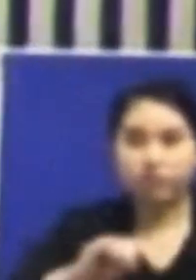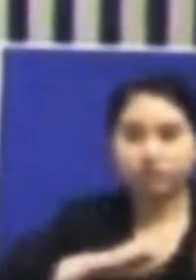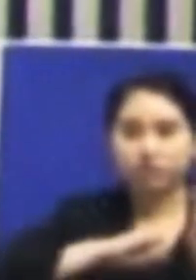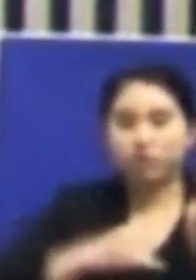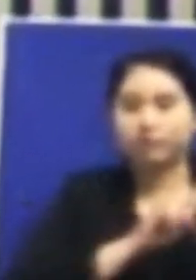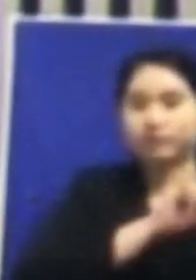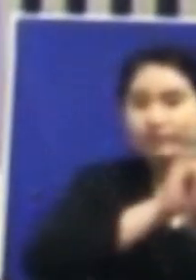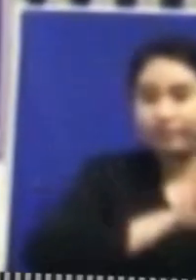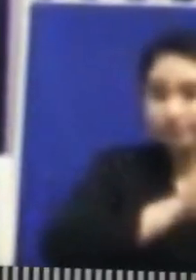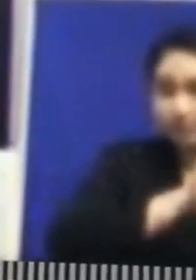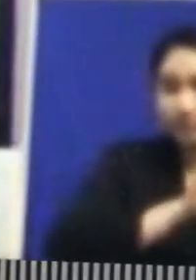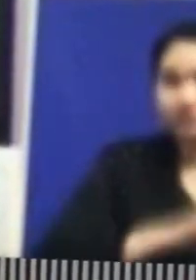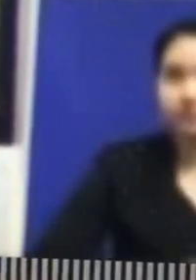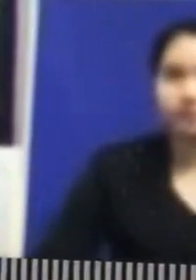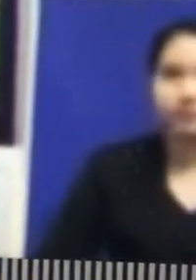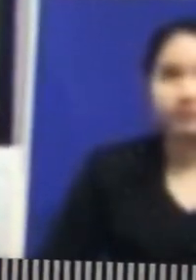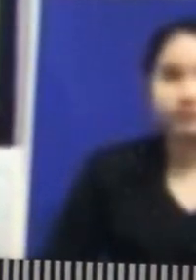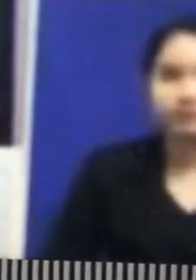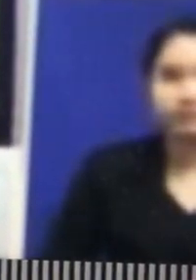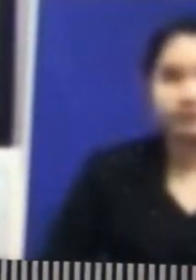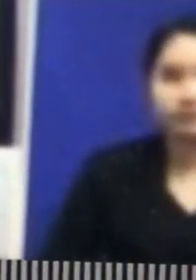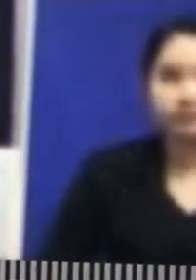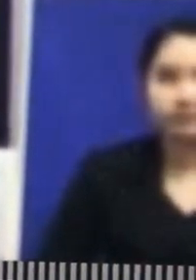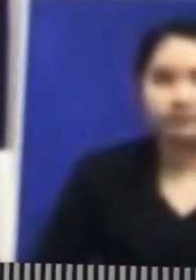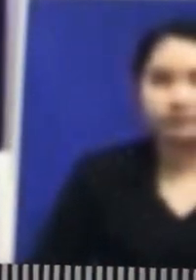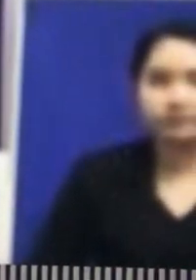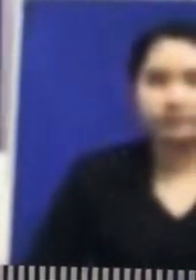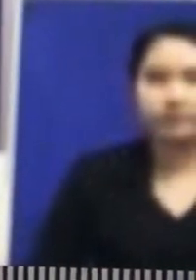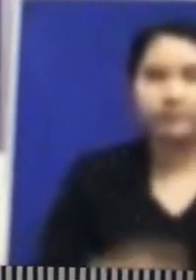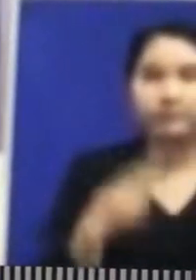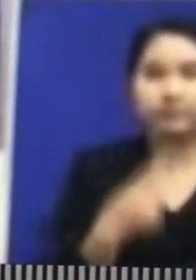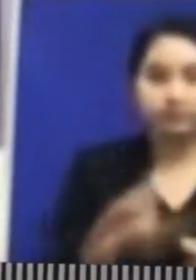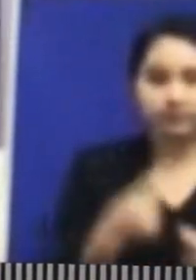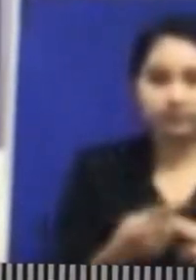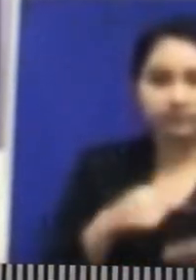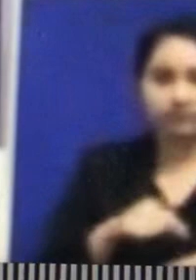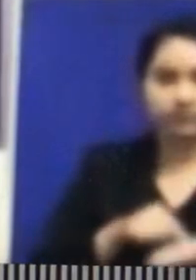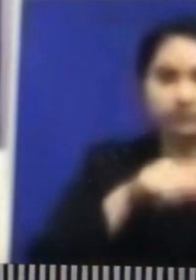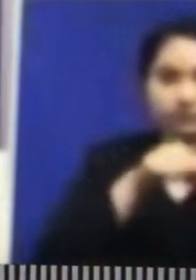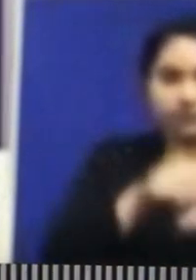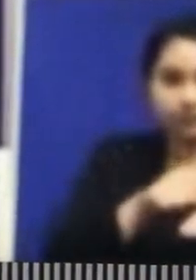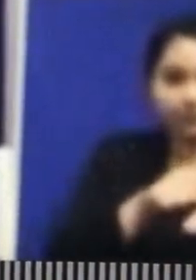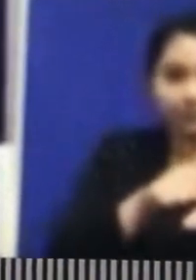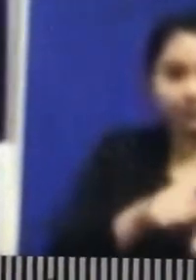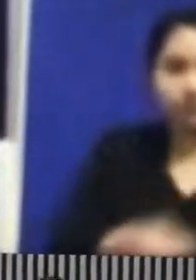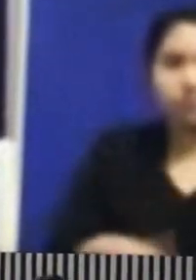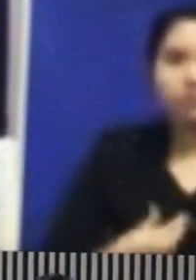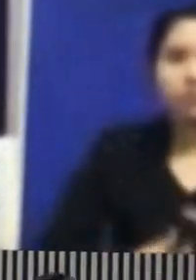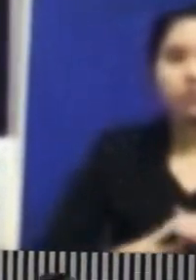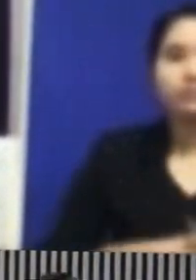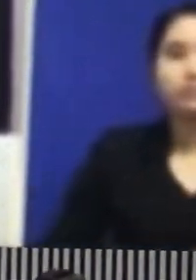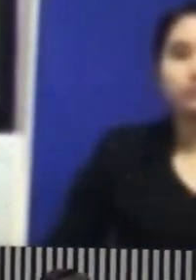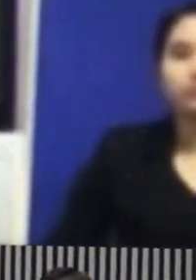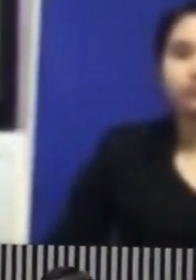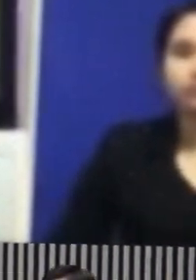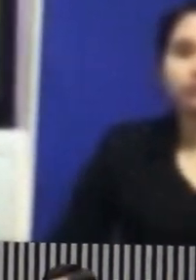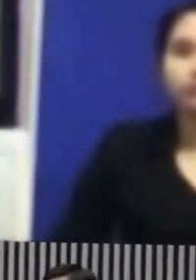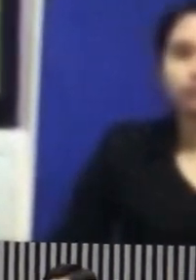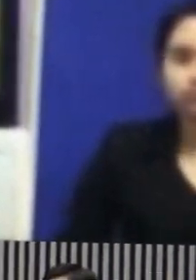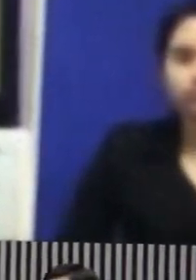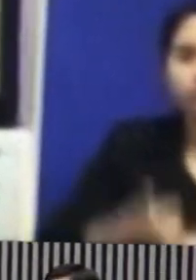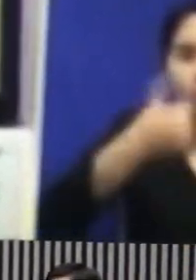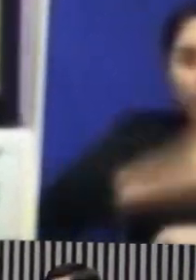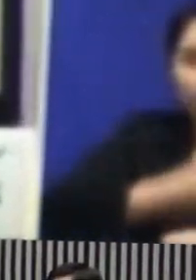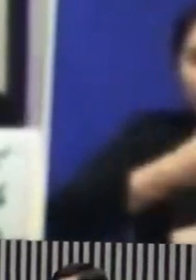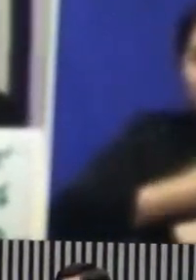เชียงใหม่เขต8ขอเสนอชื่อพรรคอนาคตใหม่ขอเสนอชื่อคุณธนาธรจึ